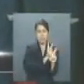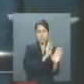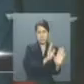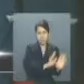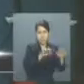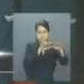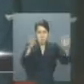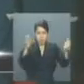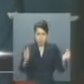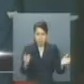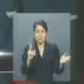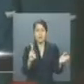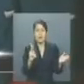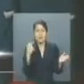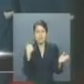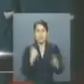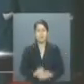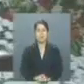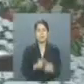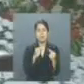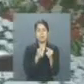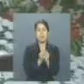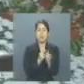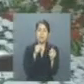ที่อนุสรณ์สถานคำซูซันในกรุงเปียงยาง